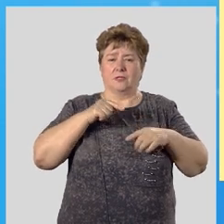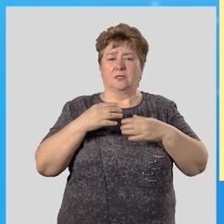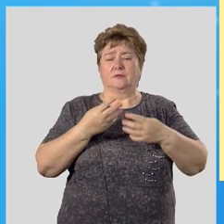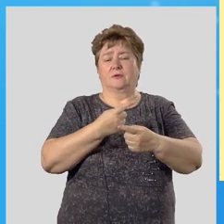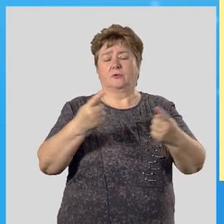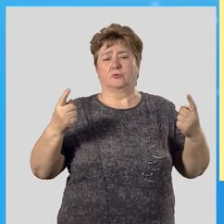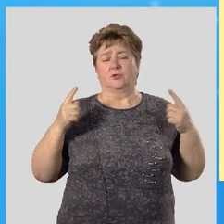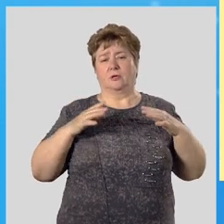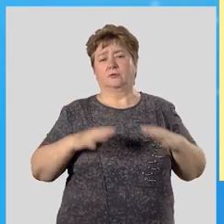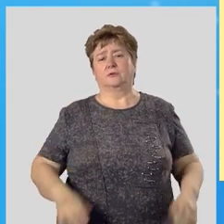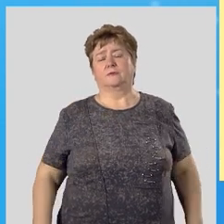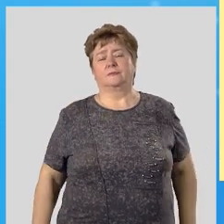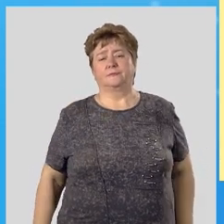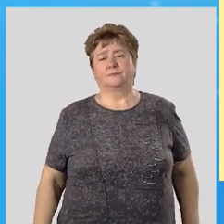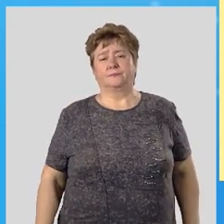среды.